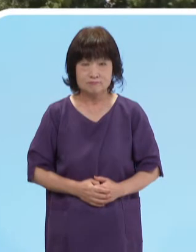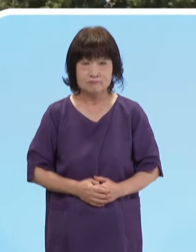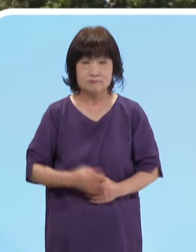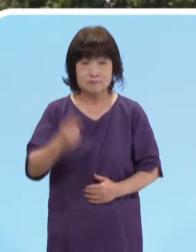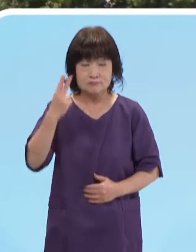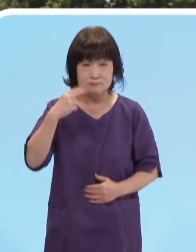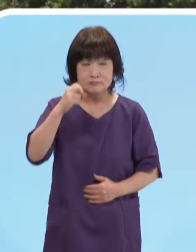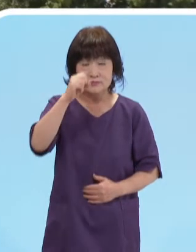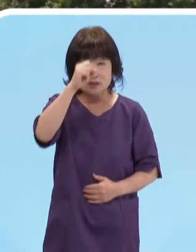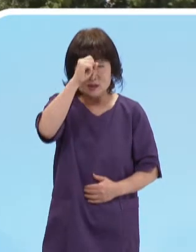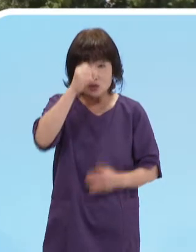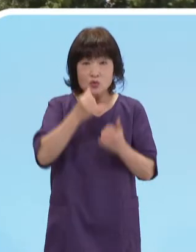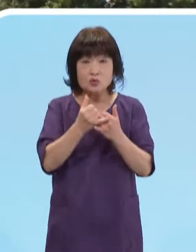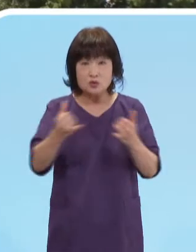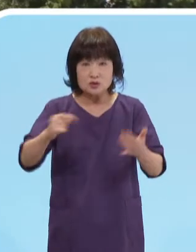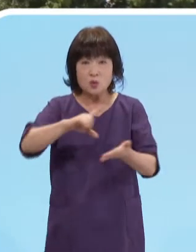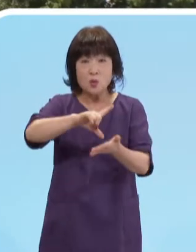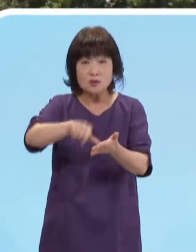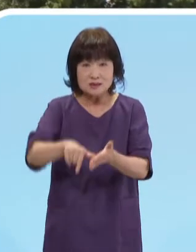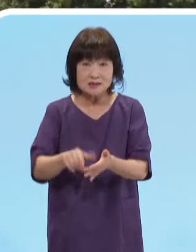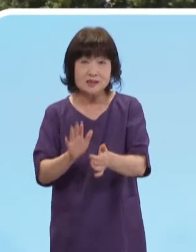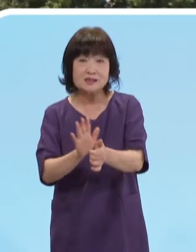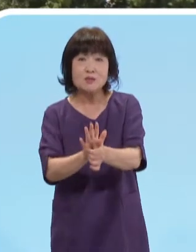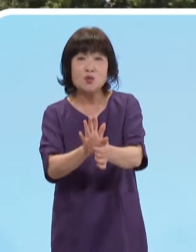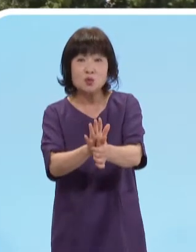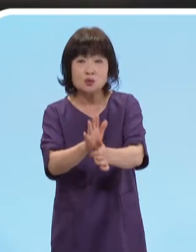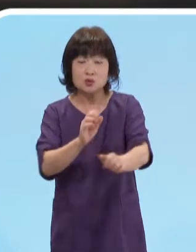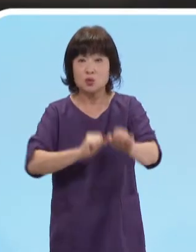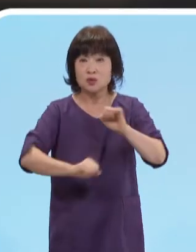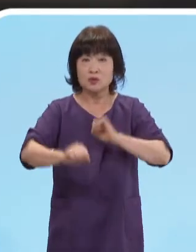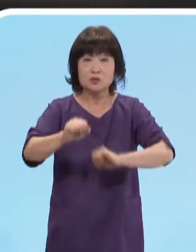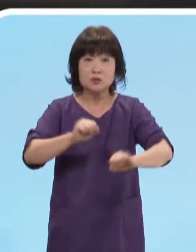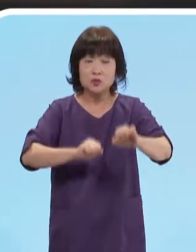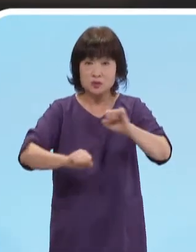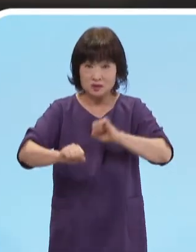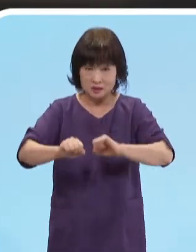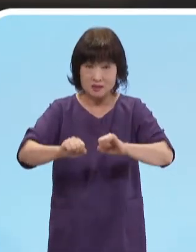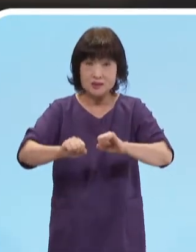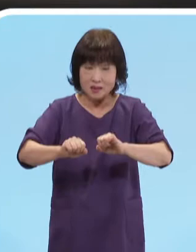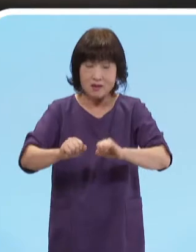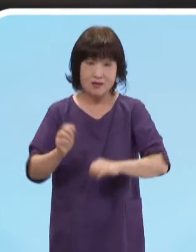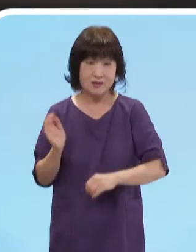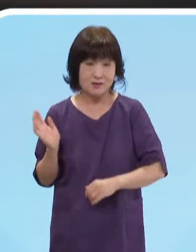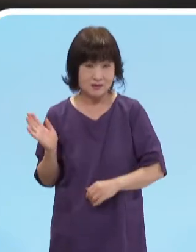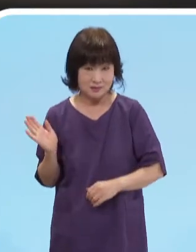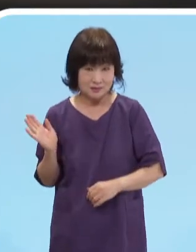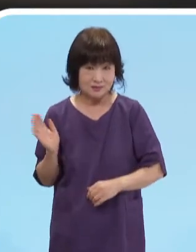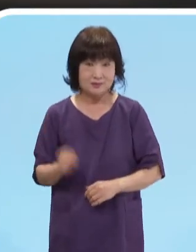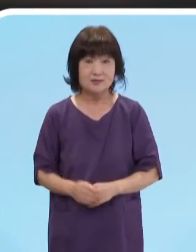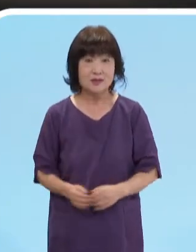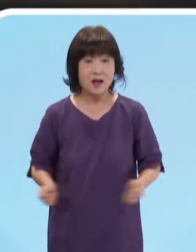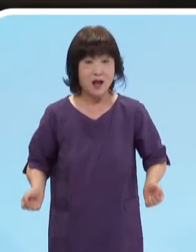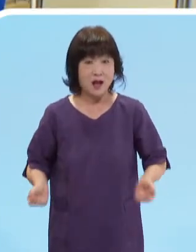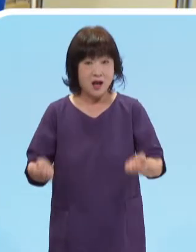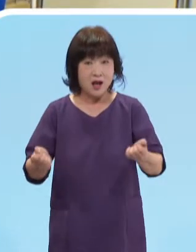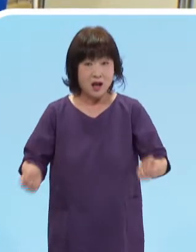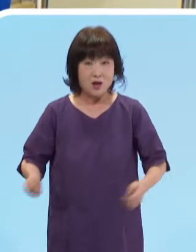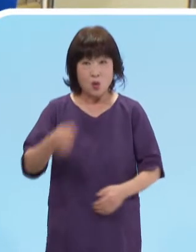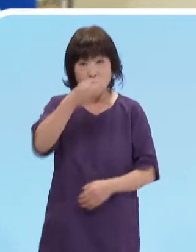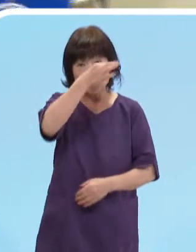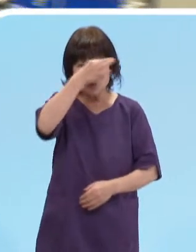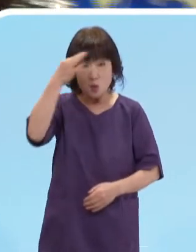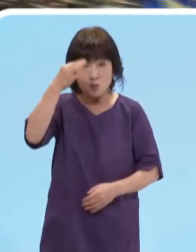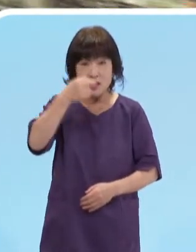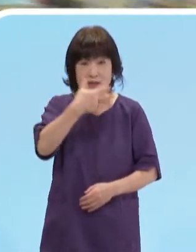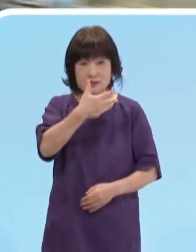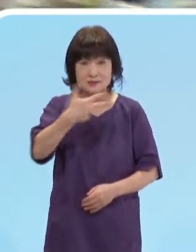認知症の方を地域でサポートしようという動きはこんな風にも広がっています。ホープ神戸しじ